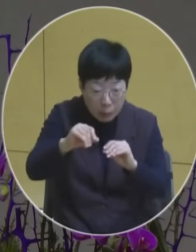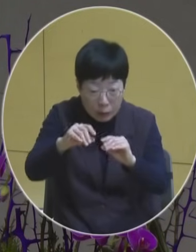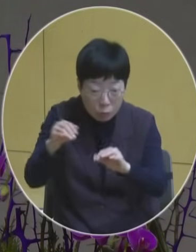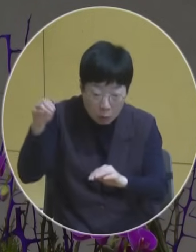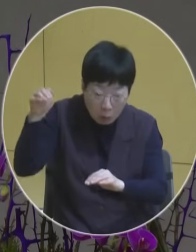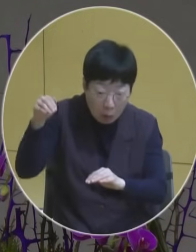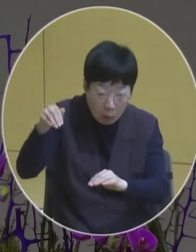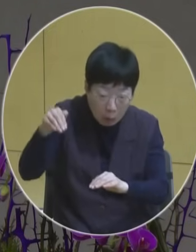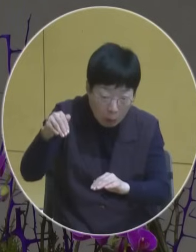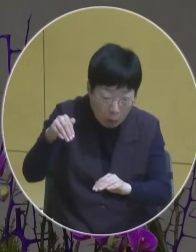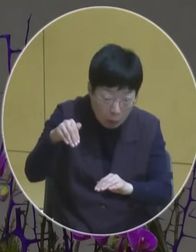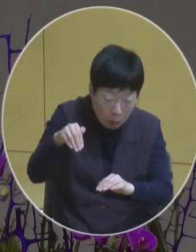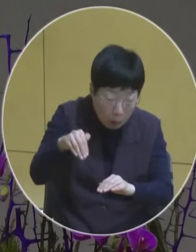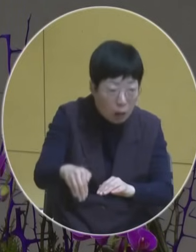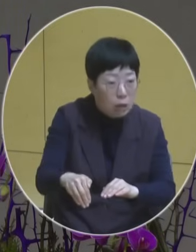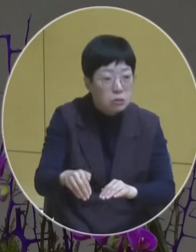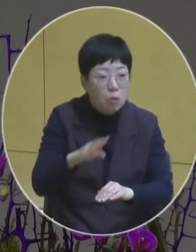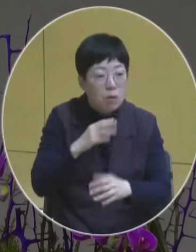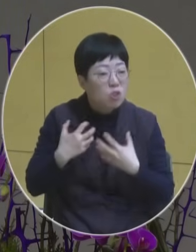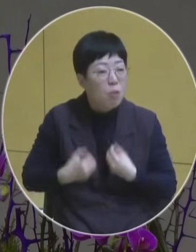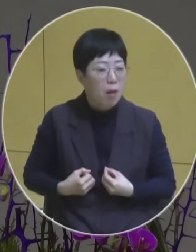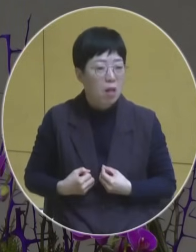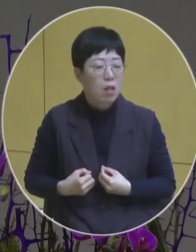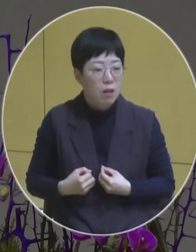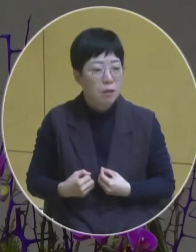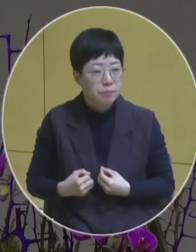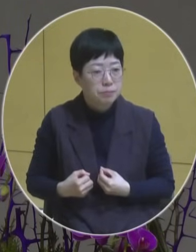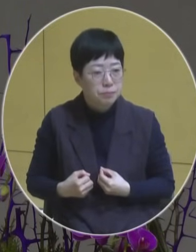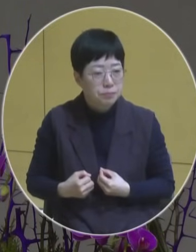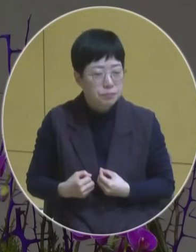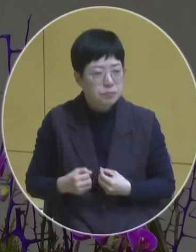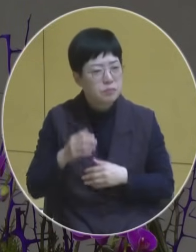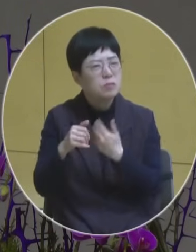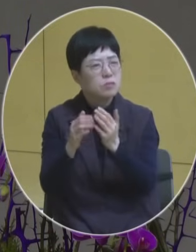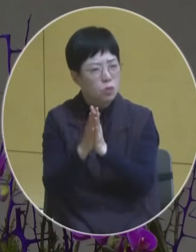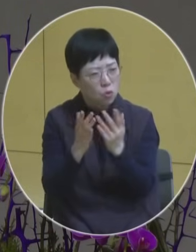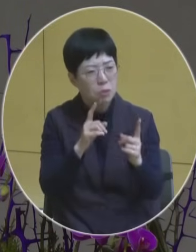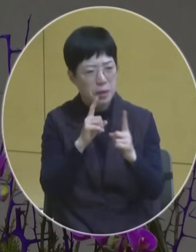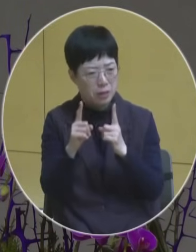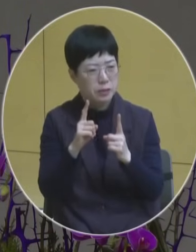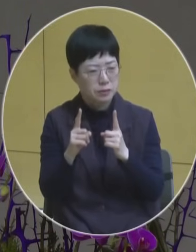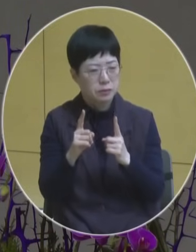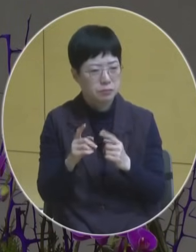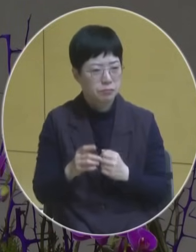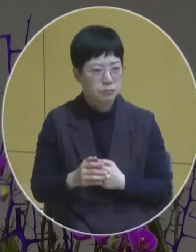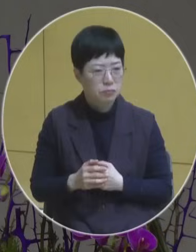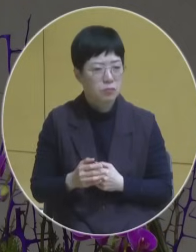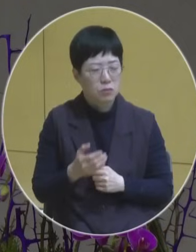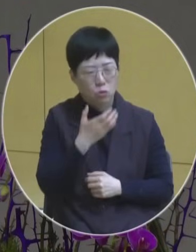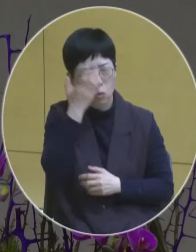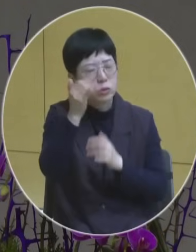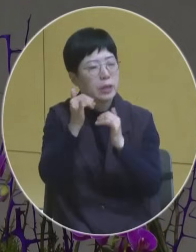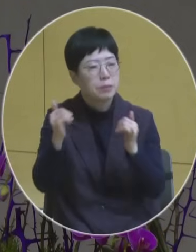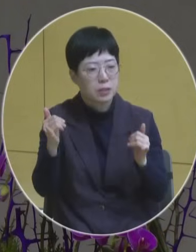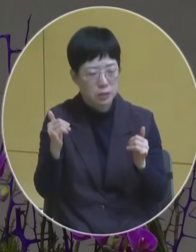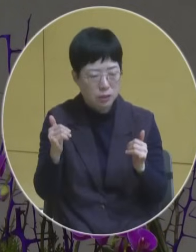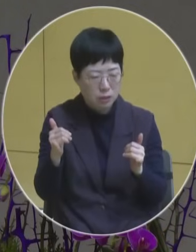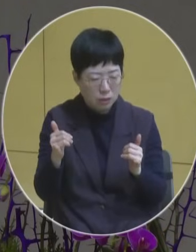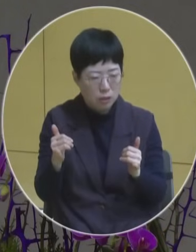삶을 살 때 얼마나 그에겐 절망이 찾아왔을까요? 근데 성경은 뭐라고 얘기합니까? 요셉이